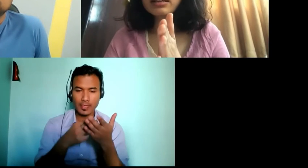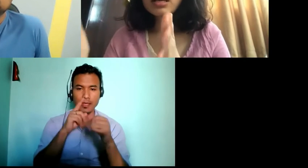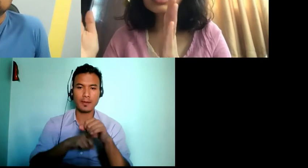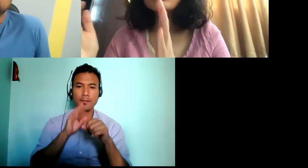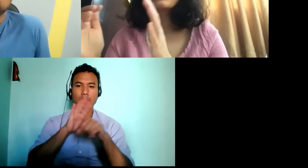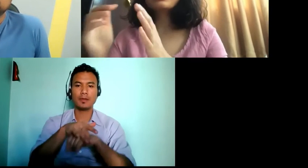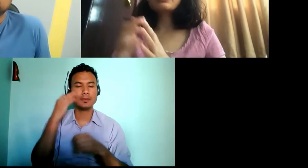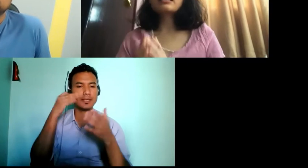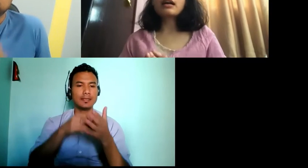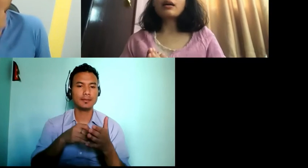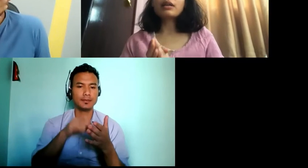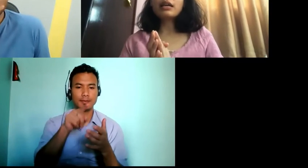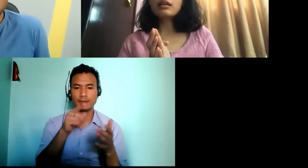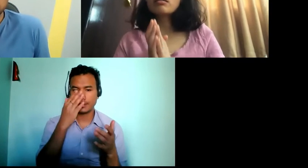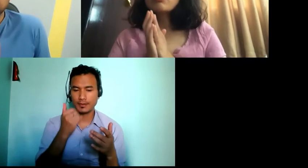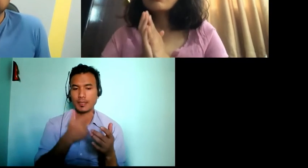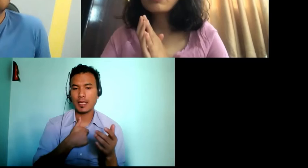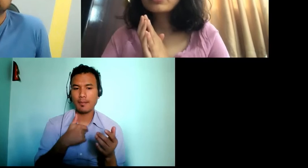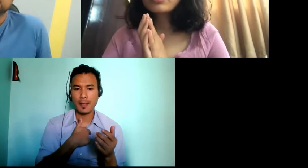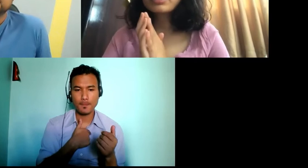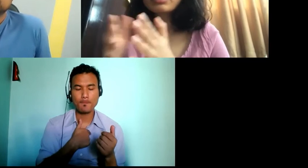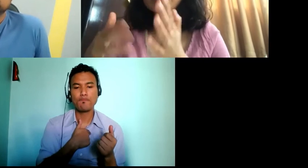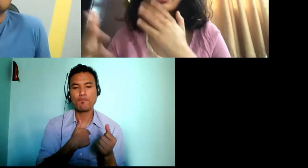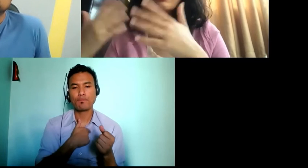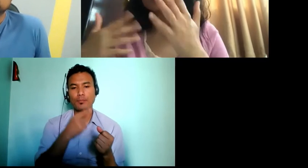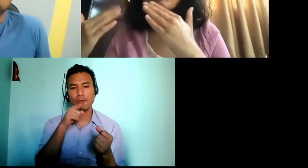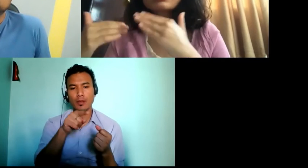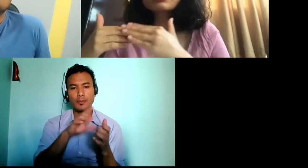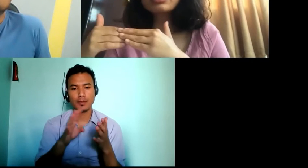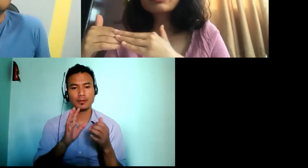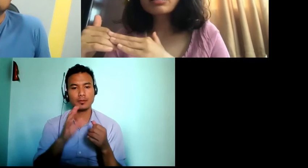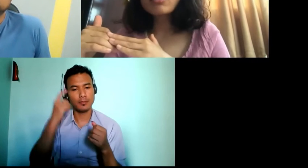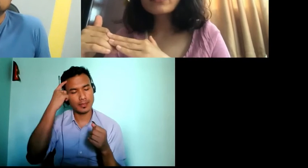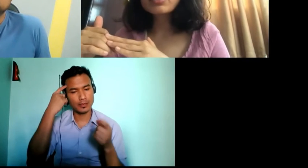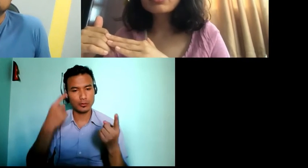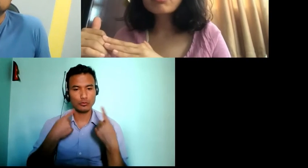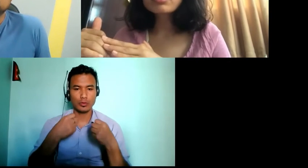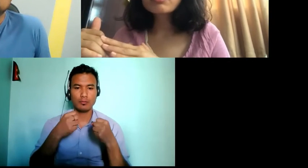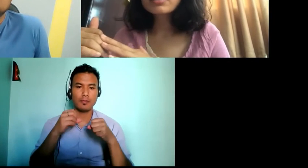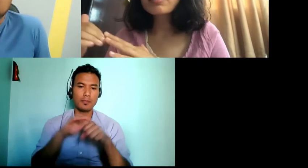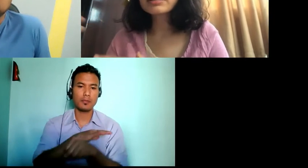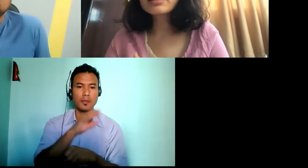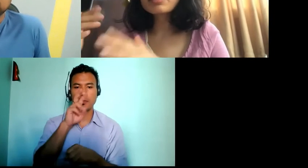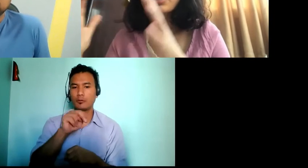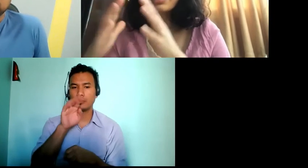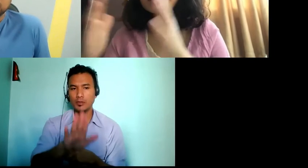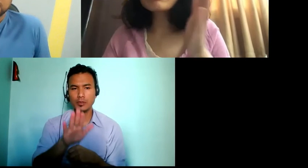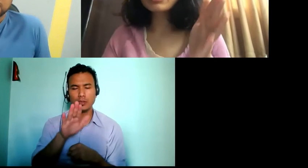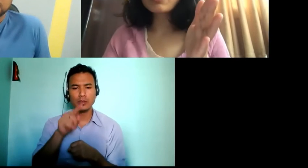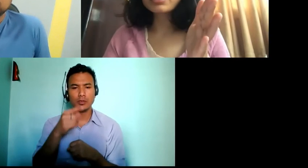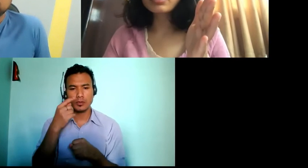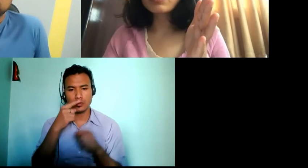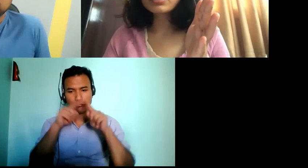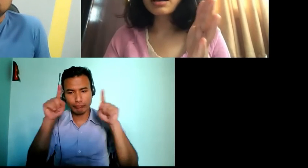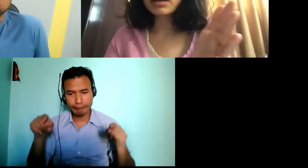कि. त्यसले गर्दाखेरि हामीलाई भनौँ न यसले एकदमै मेन्टल हेल्थमा अफेक्टहरू चाहिँ कसरी गर्छ भन्दाखेरि स्क्रिन टाइम